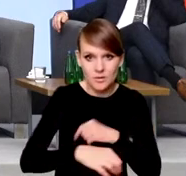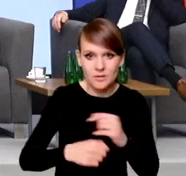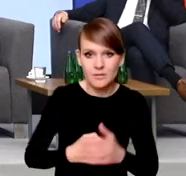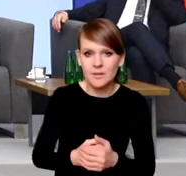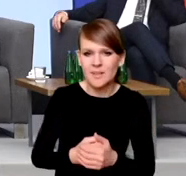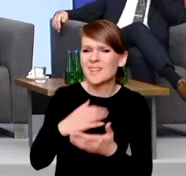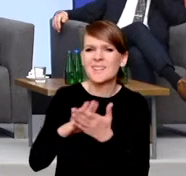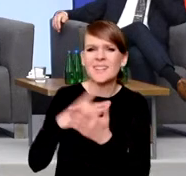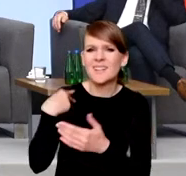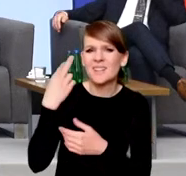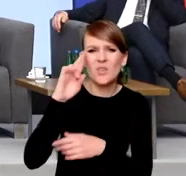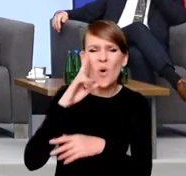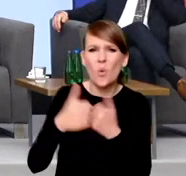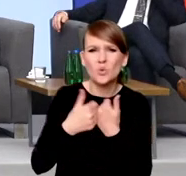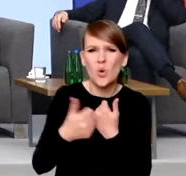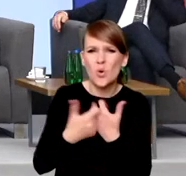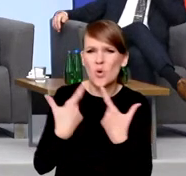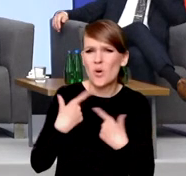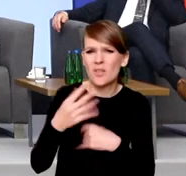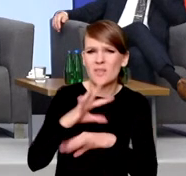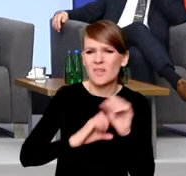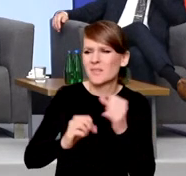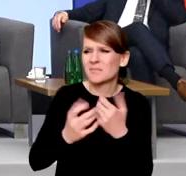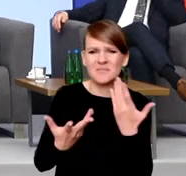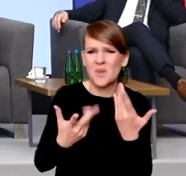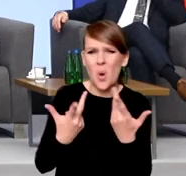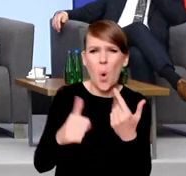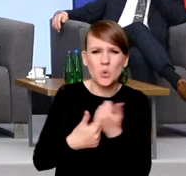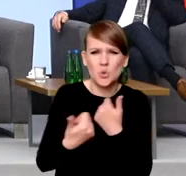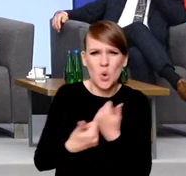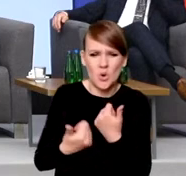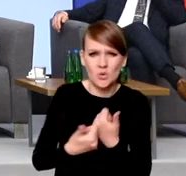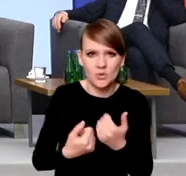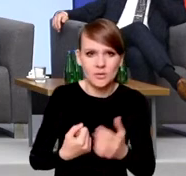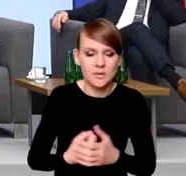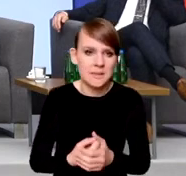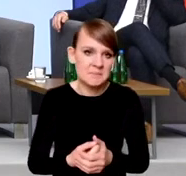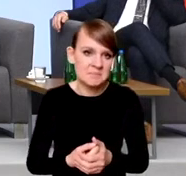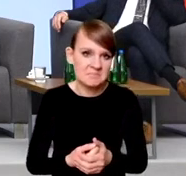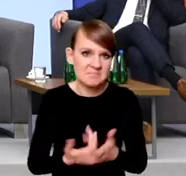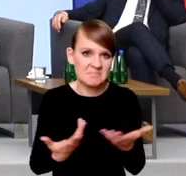Z osobami niepełnosprawnymi. No. Właśnie też tutaj nie do końca jest to